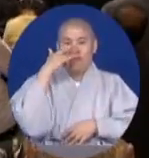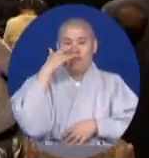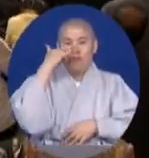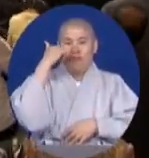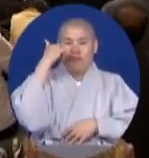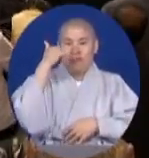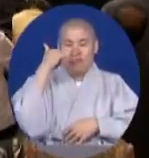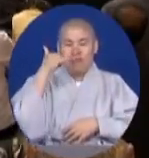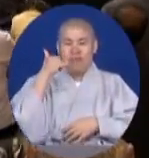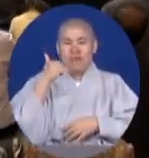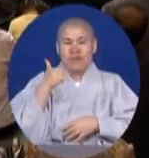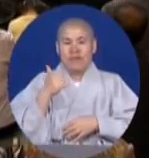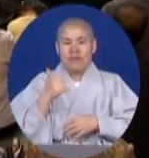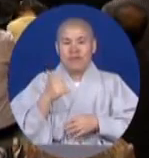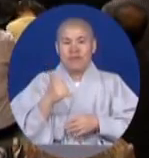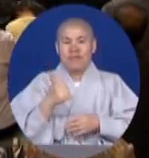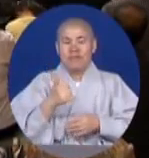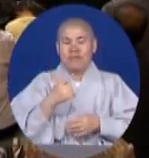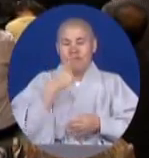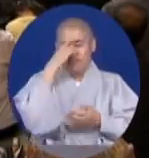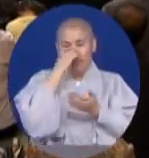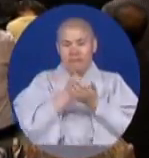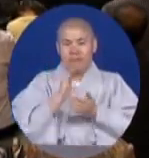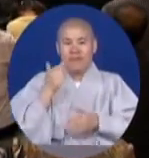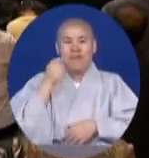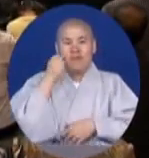부모만큼 도를 못 닦게 하는 사람이 없습니다.